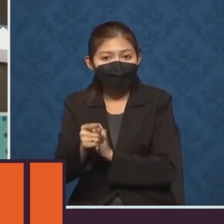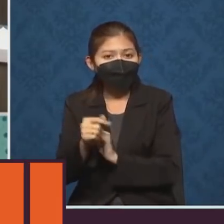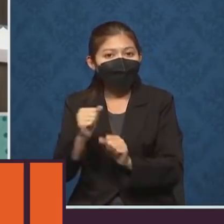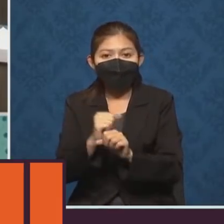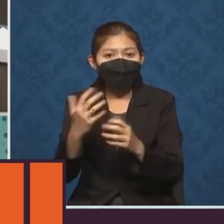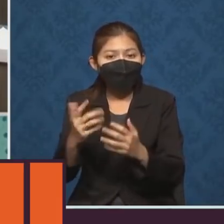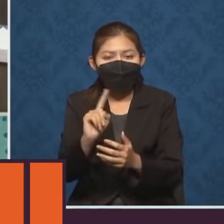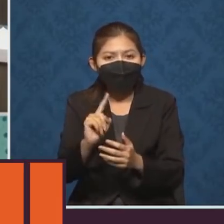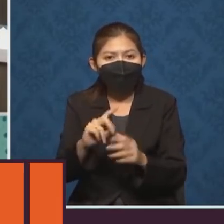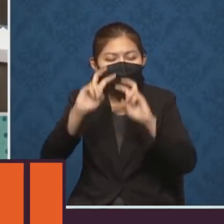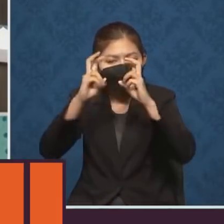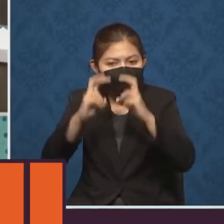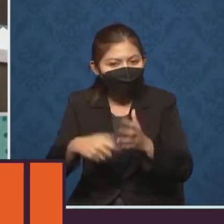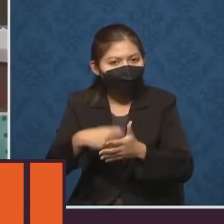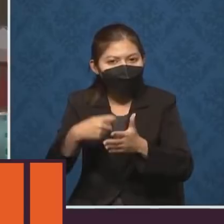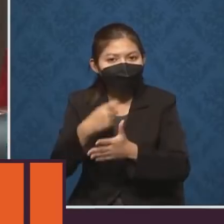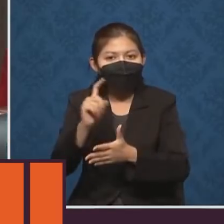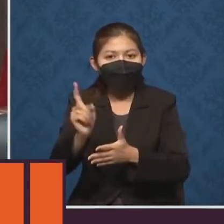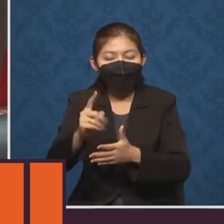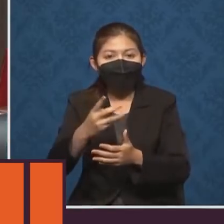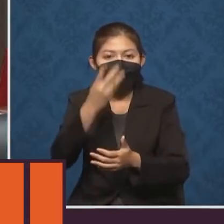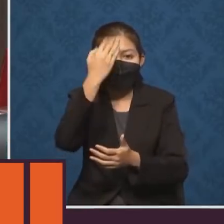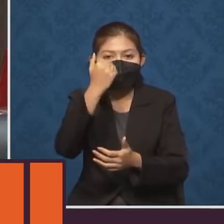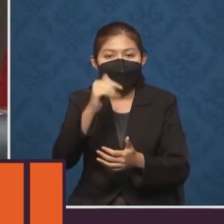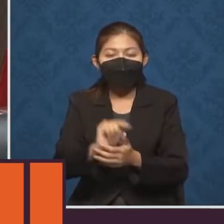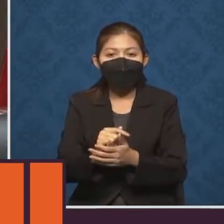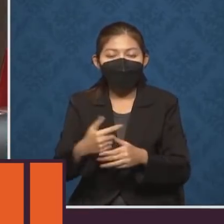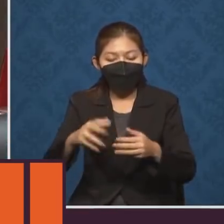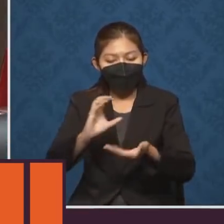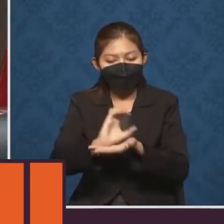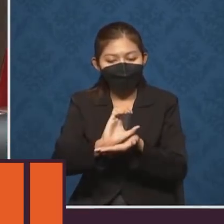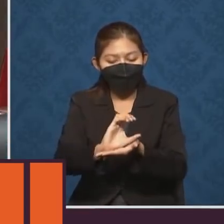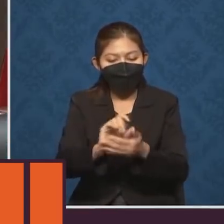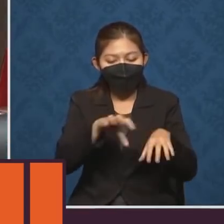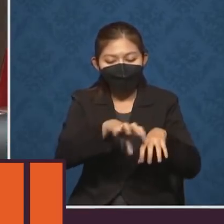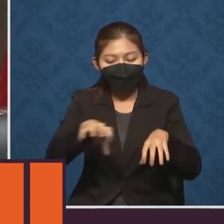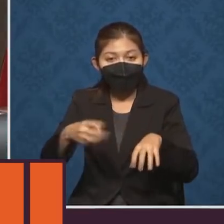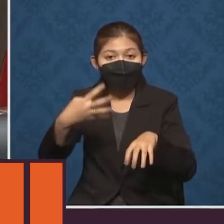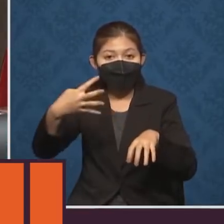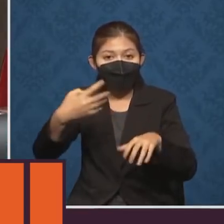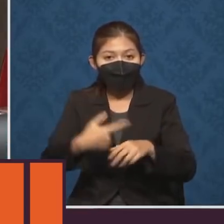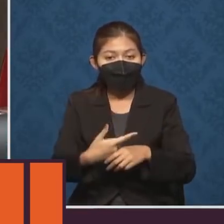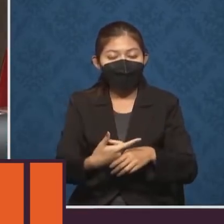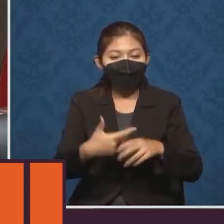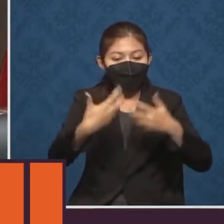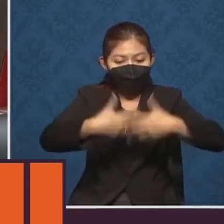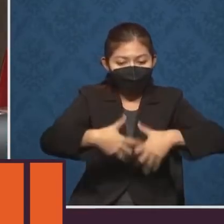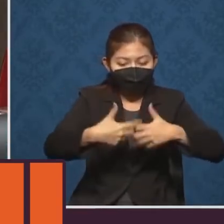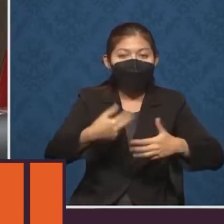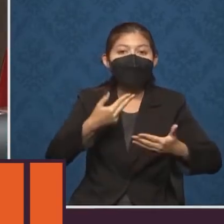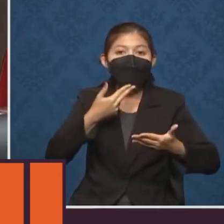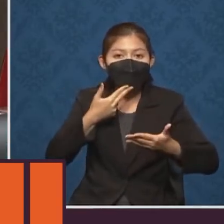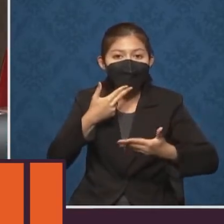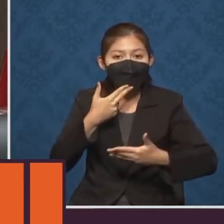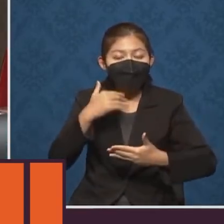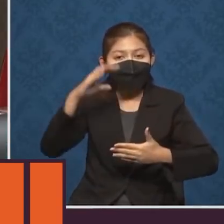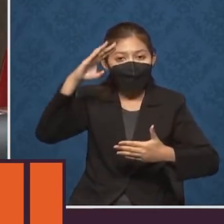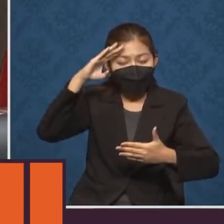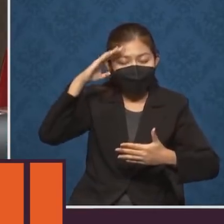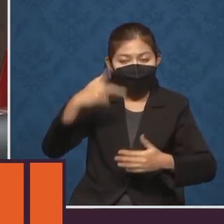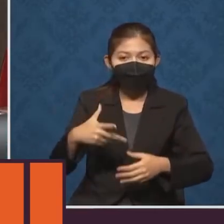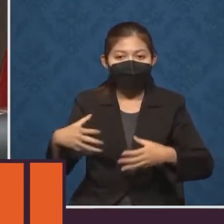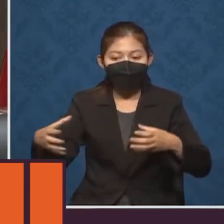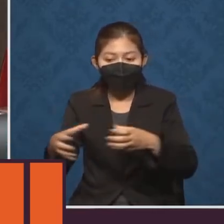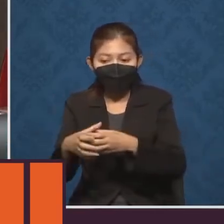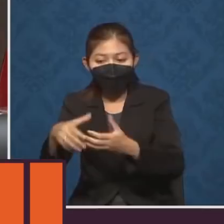มันเป็นเรื่องอะไรก็เพราะว่านะฮะทั้ง 4 4กองทุนนะครับไม่ว่าจะเป็นโรงงานแบตเตอรี่ทหารนะครับศูนย์อำนวยการสร้างอาวุธ